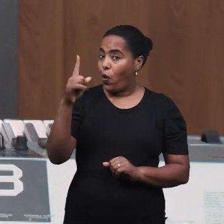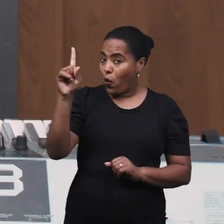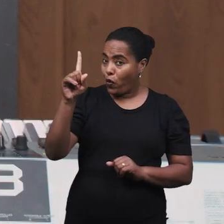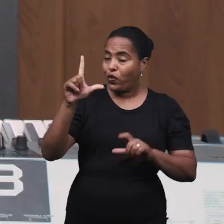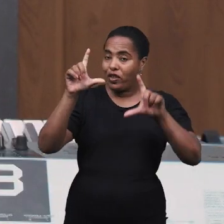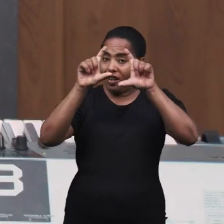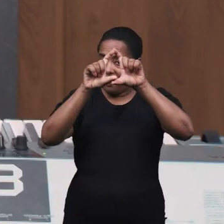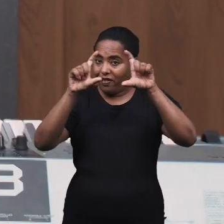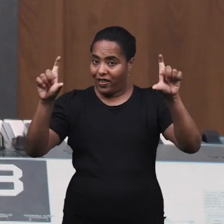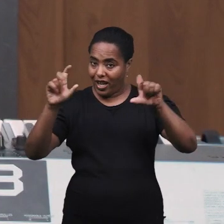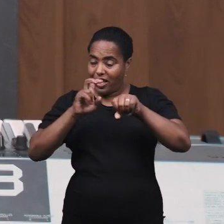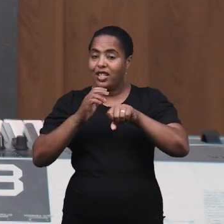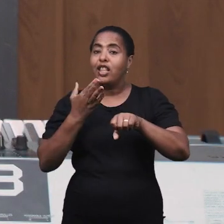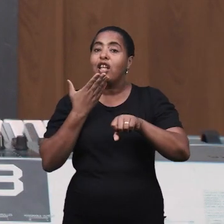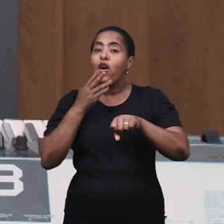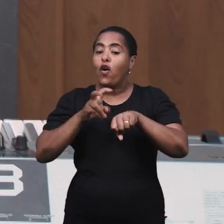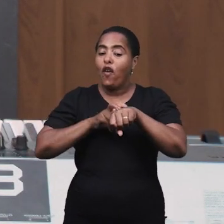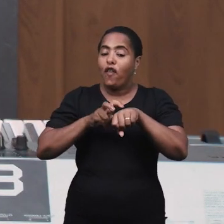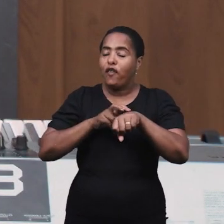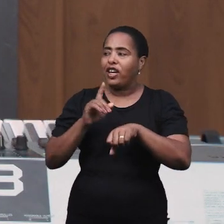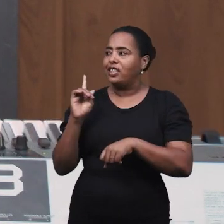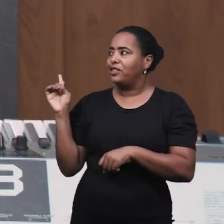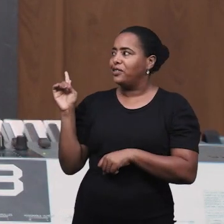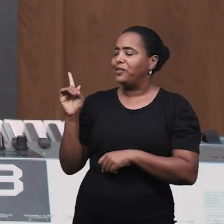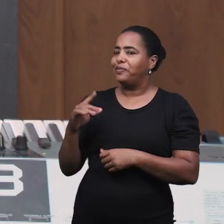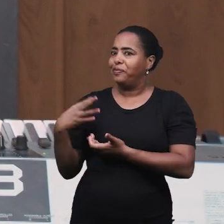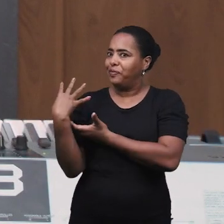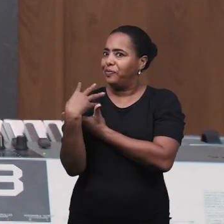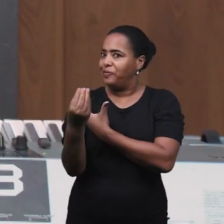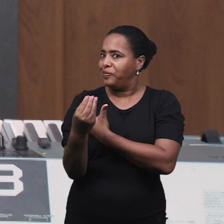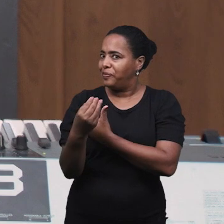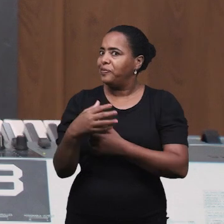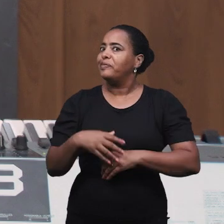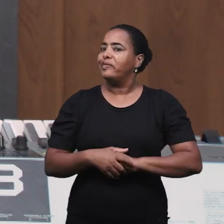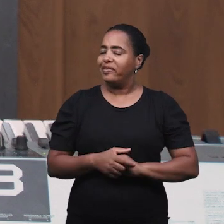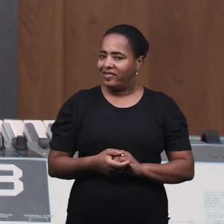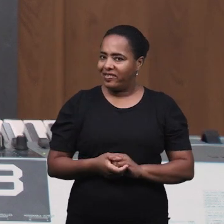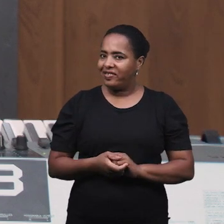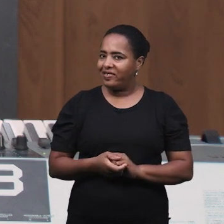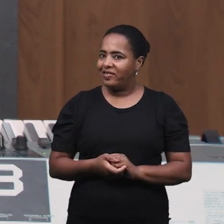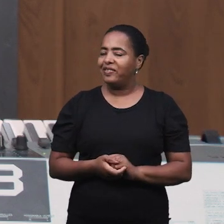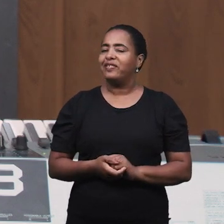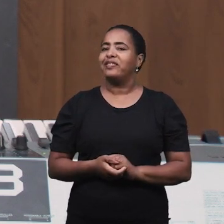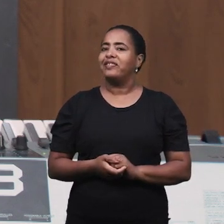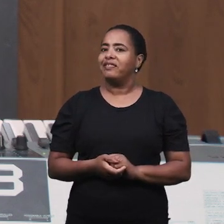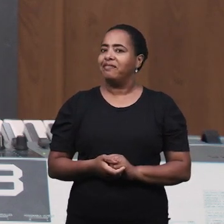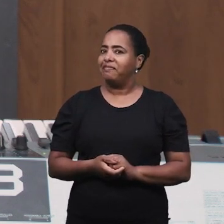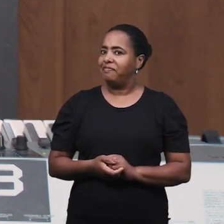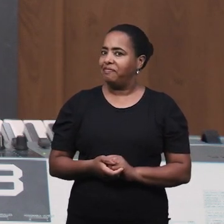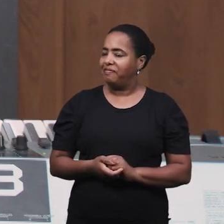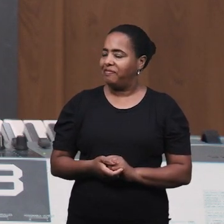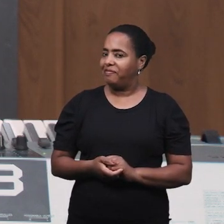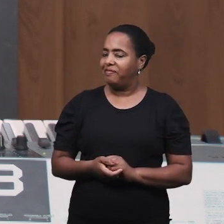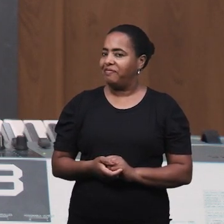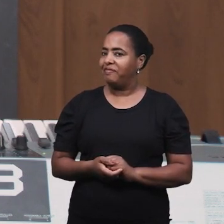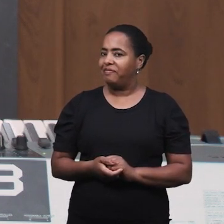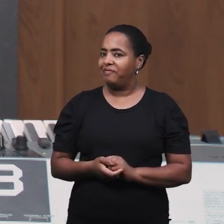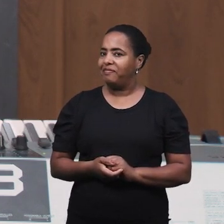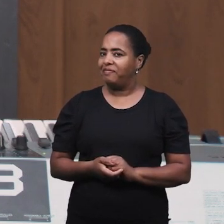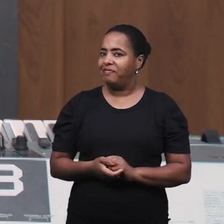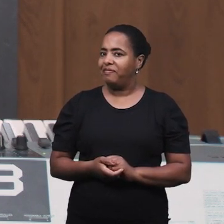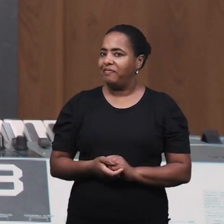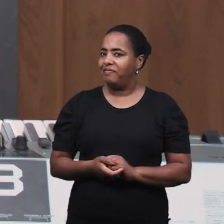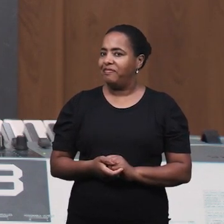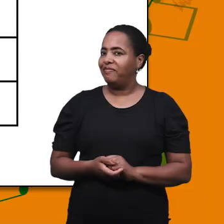Maintenant, la prochaine phrase, qui est la phrase verte. Fá, mi, ré, dó, ré, mi, ré. Avec moi.